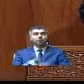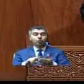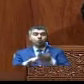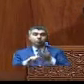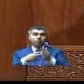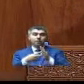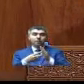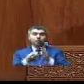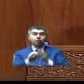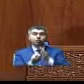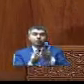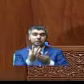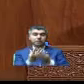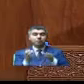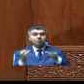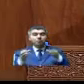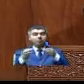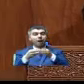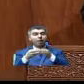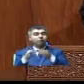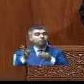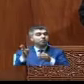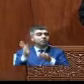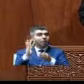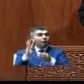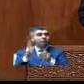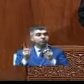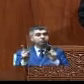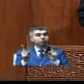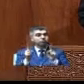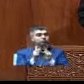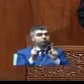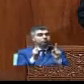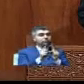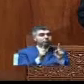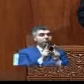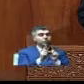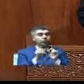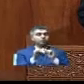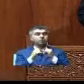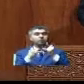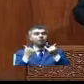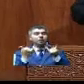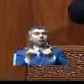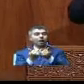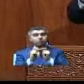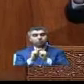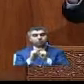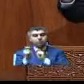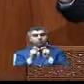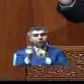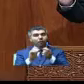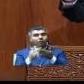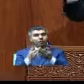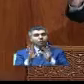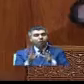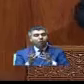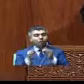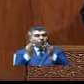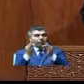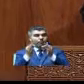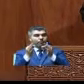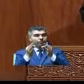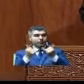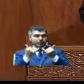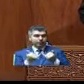بمنظور عقلاني يراعي إشراك الساكنة والاستماع إلى آرائهم عبر ممثليه من انتخاب المنتخبين، وهذه المقاربة